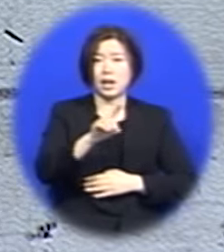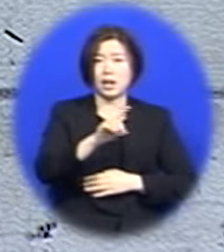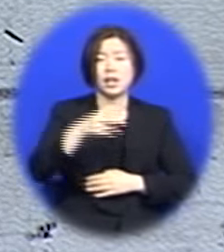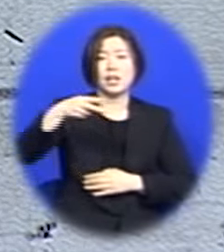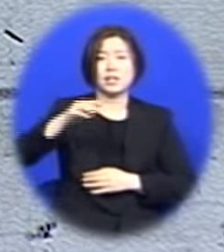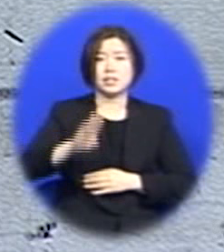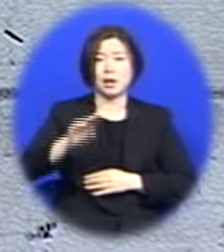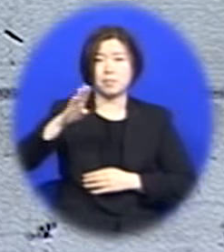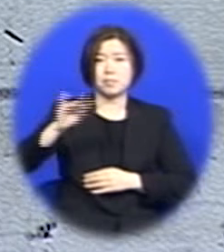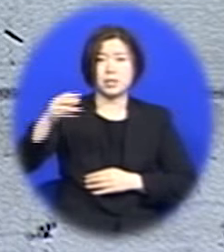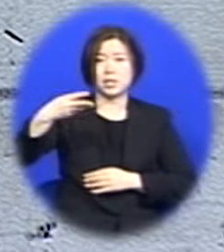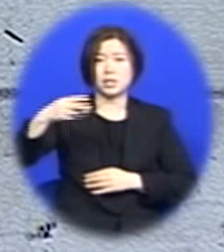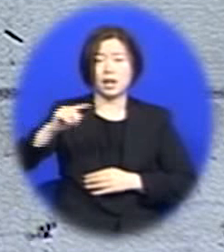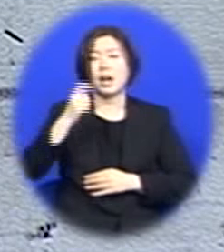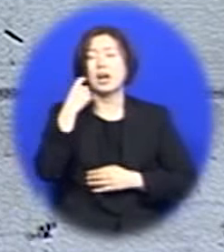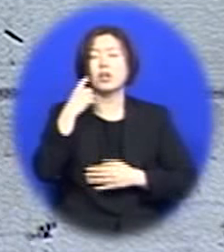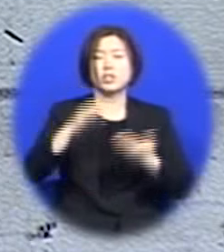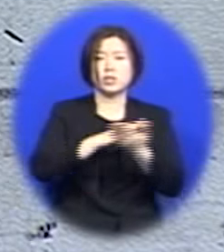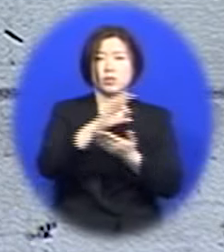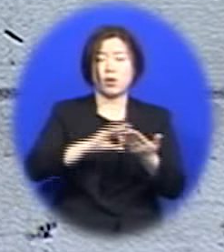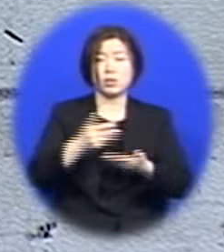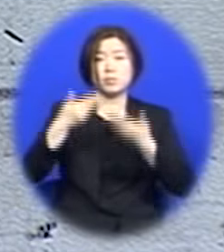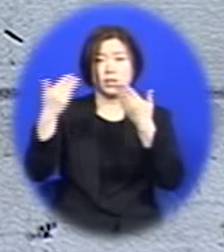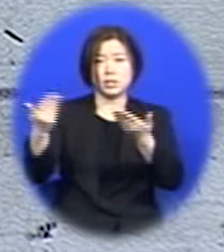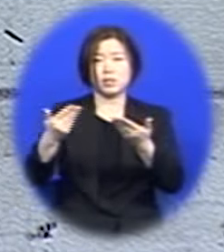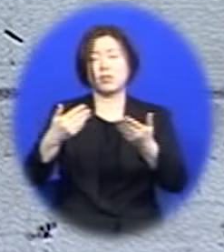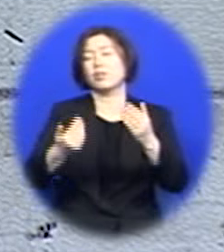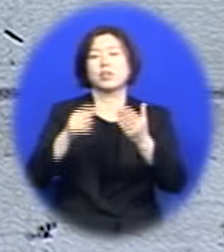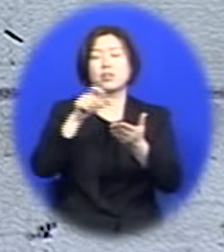나옵니다. 탐심이 생긴 거예요.